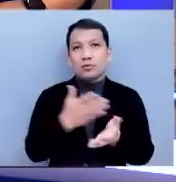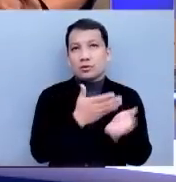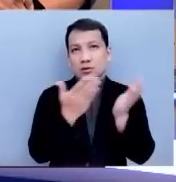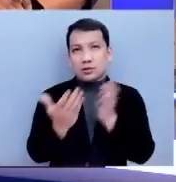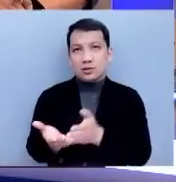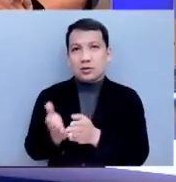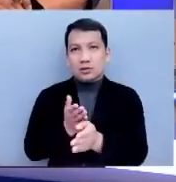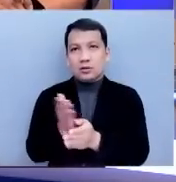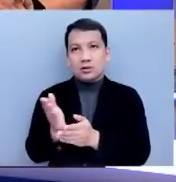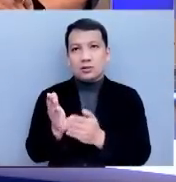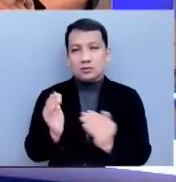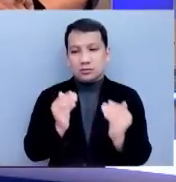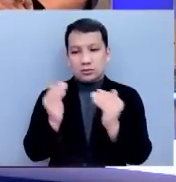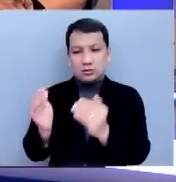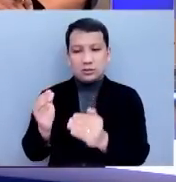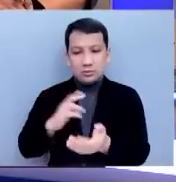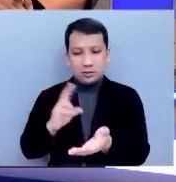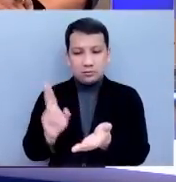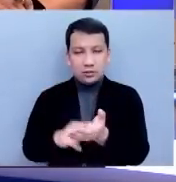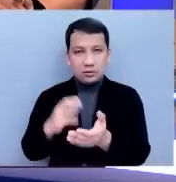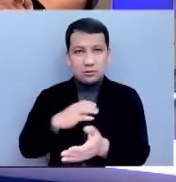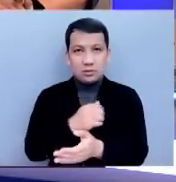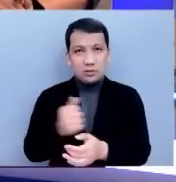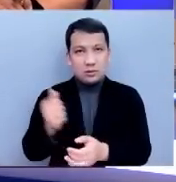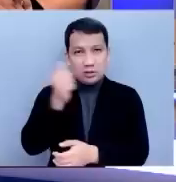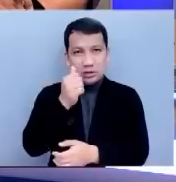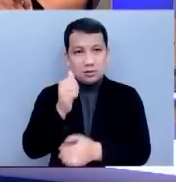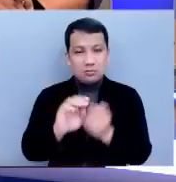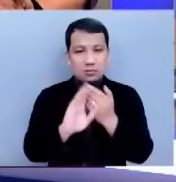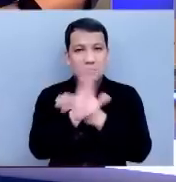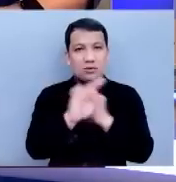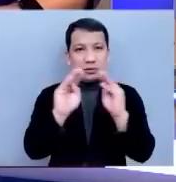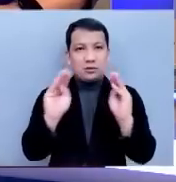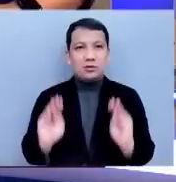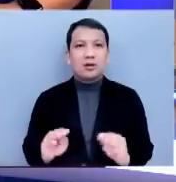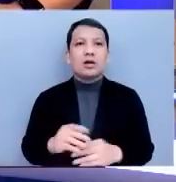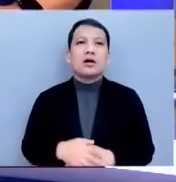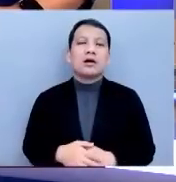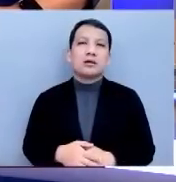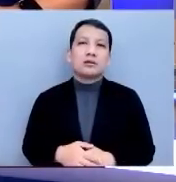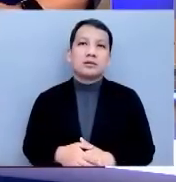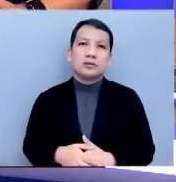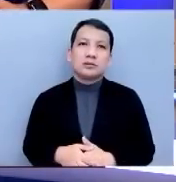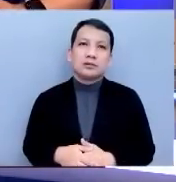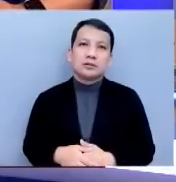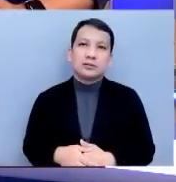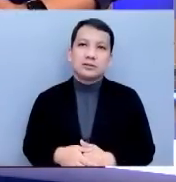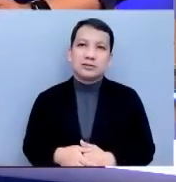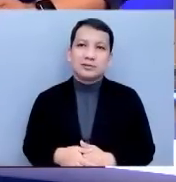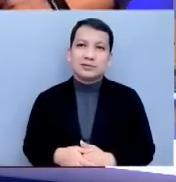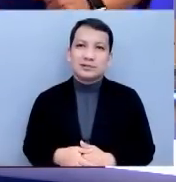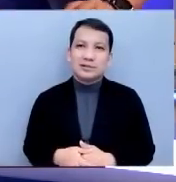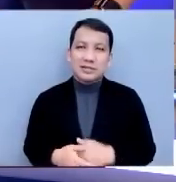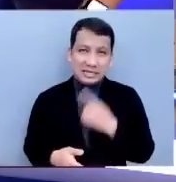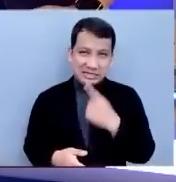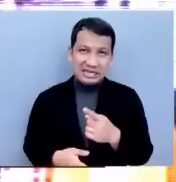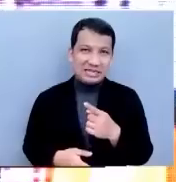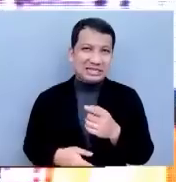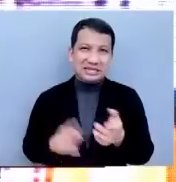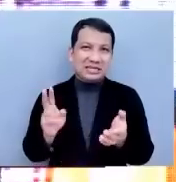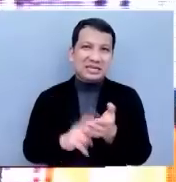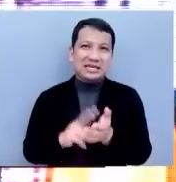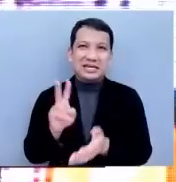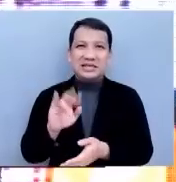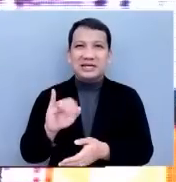itong iaangat sa palasyo. Baka hinihintay pa siya ma-viber din. Hindi. Hindi naman. Sana naman hindi sa viber, please.